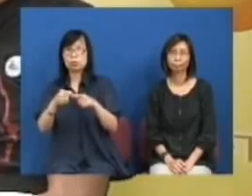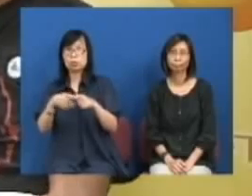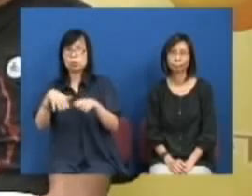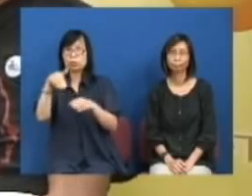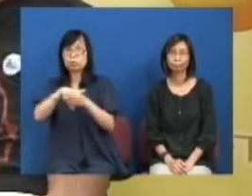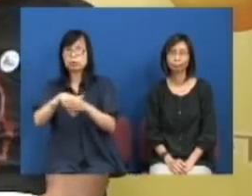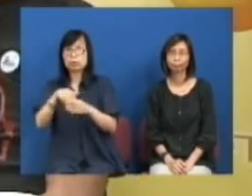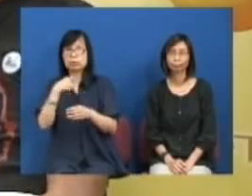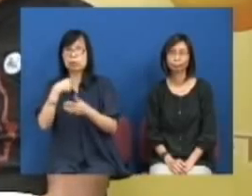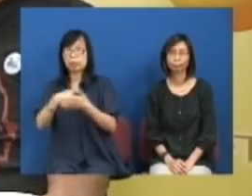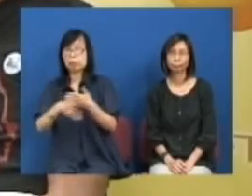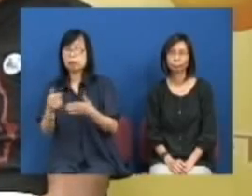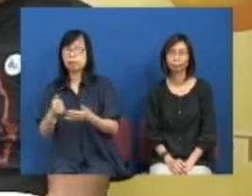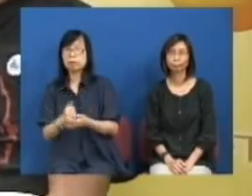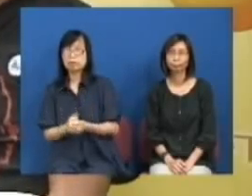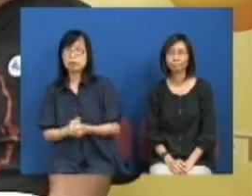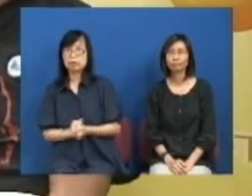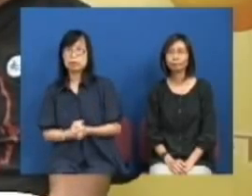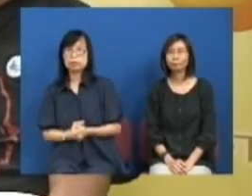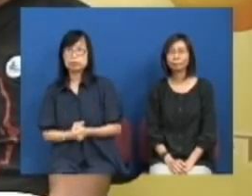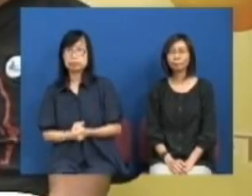我是要找其他泛民去